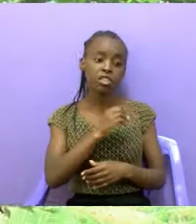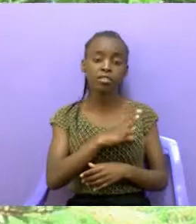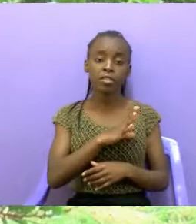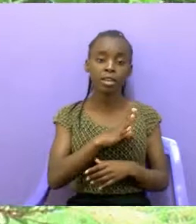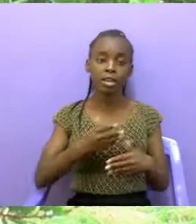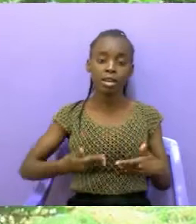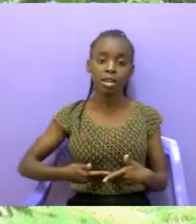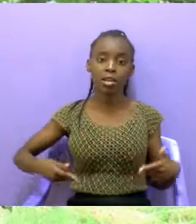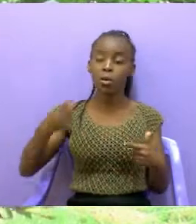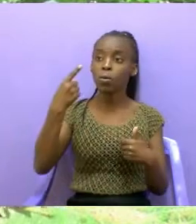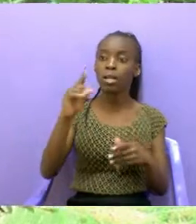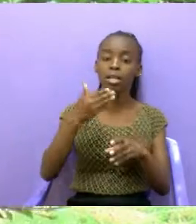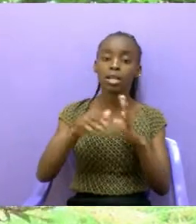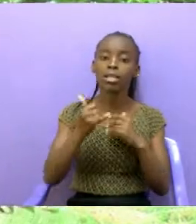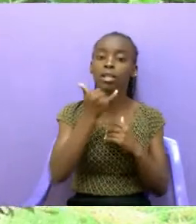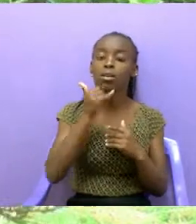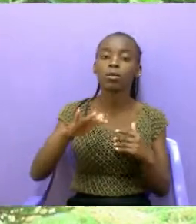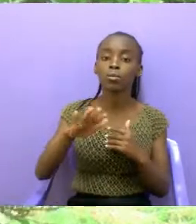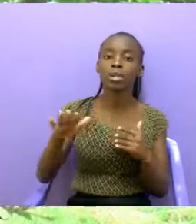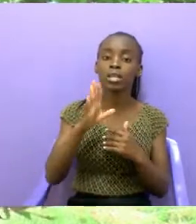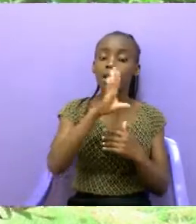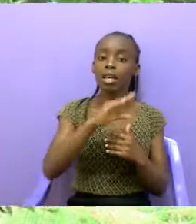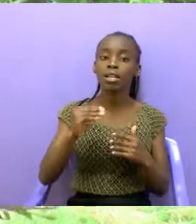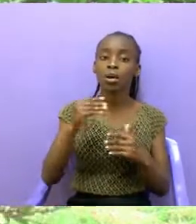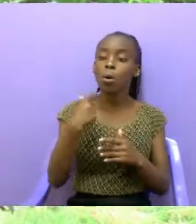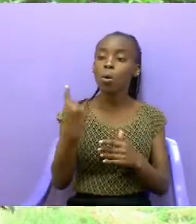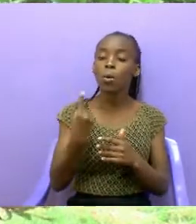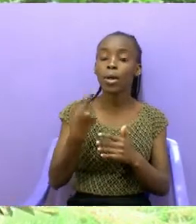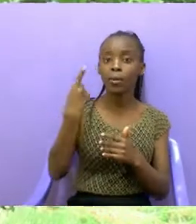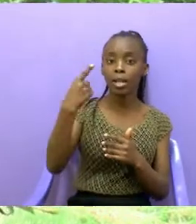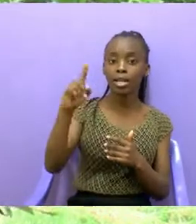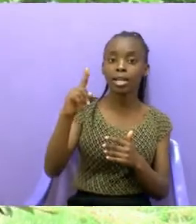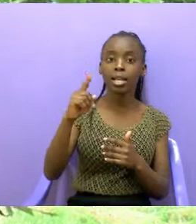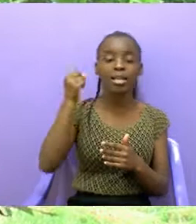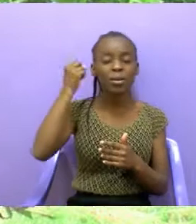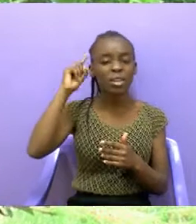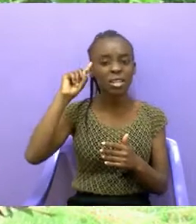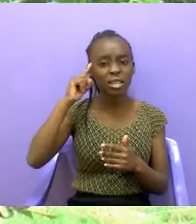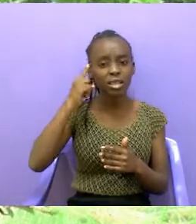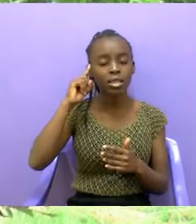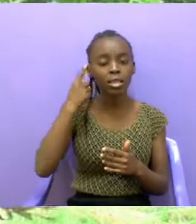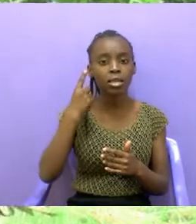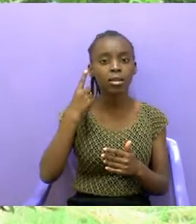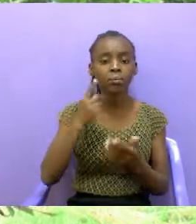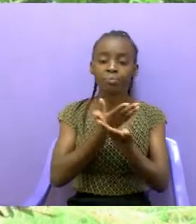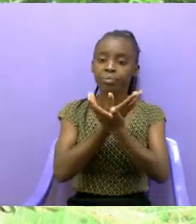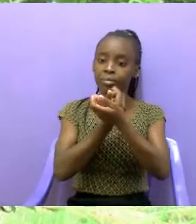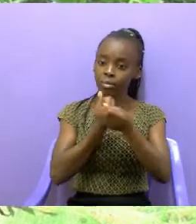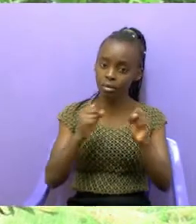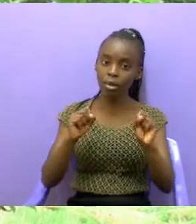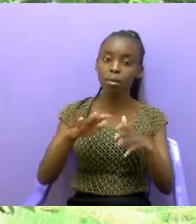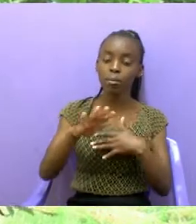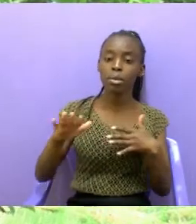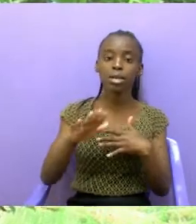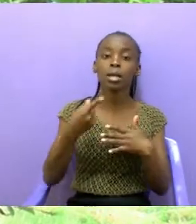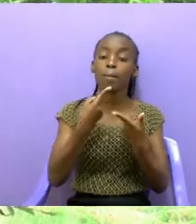walienda mahali pa makosa. Na kumbe mahali walienda kwao walifikiri it was a rescue place.